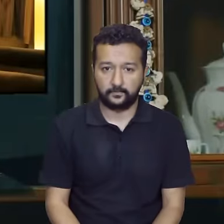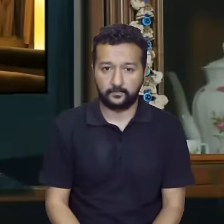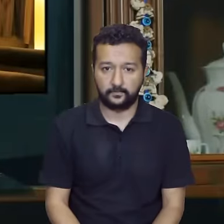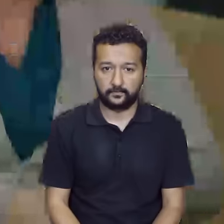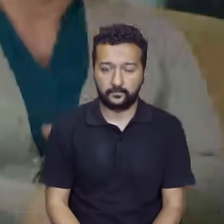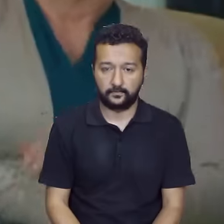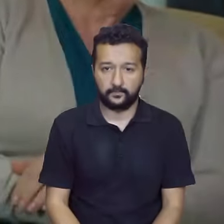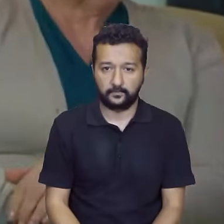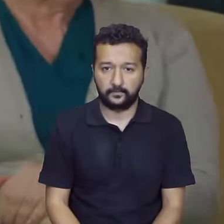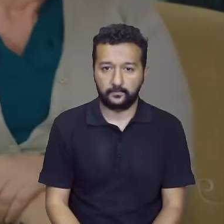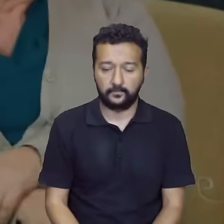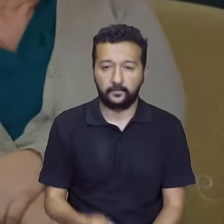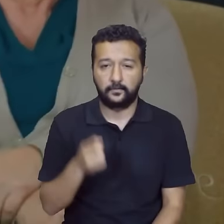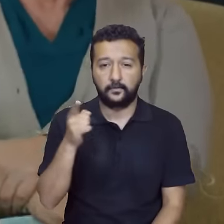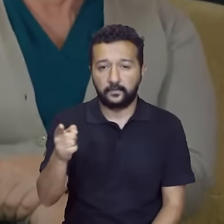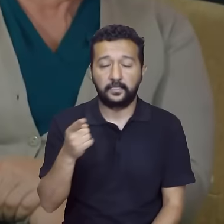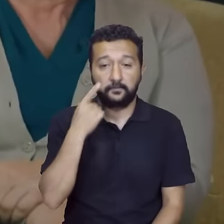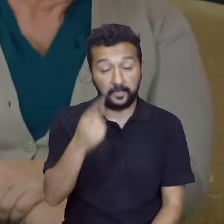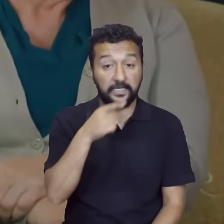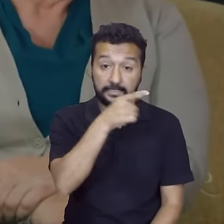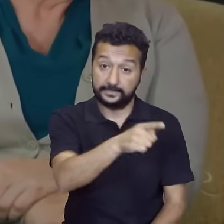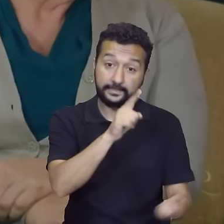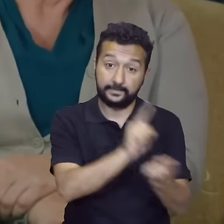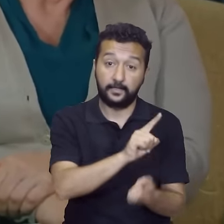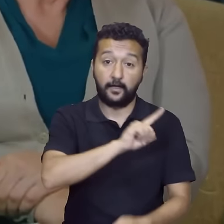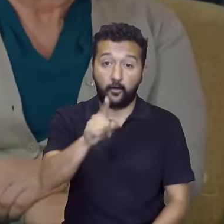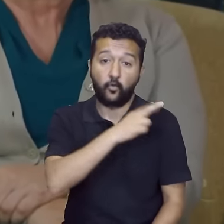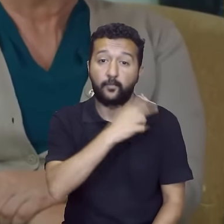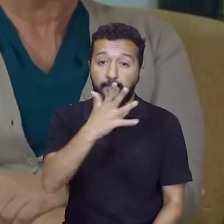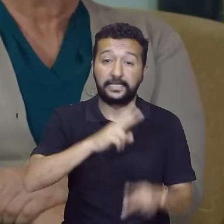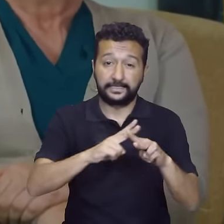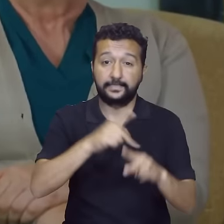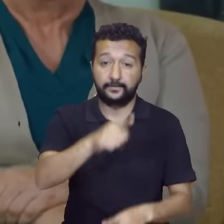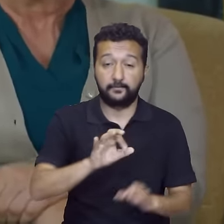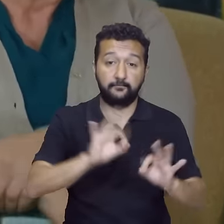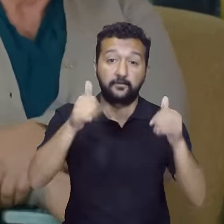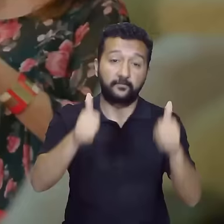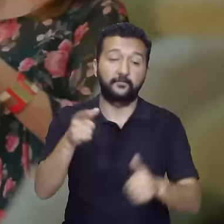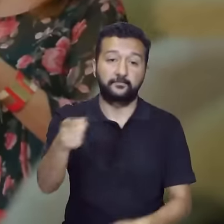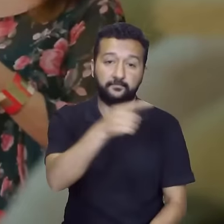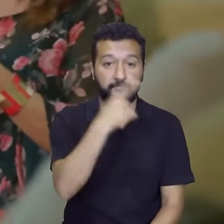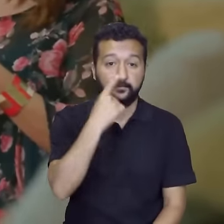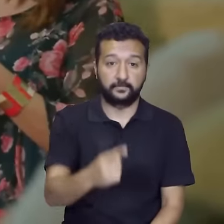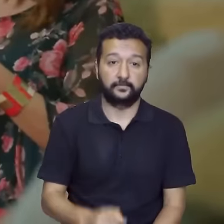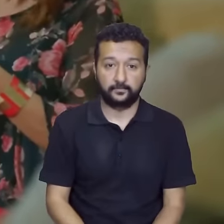Ben yetimhaneye düştüğümde 7 yaşındaydım. Alın size. 10 numara, 5 yıldız, pefrek.